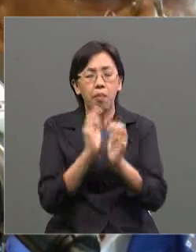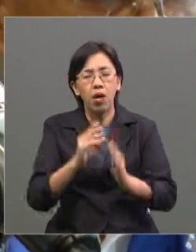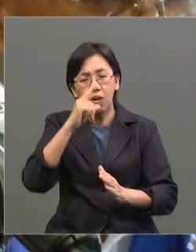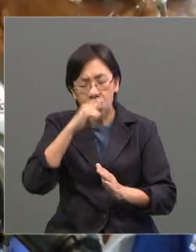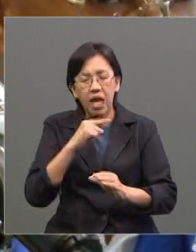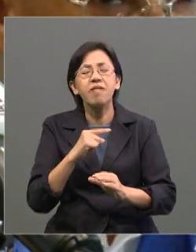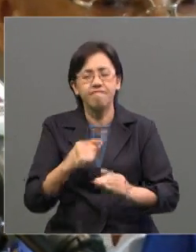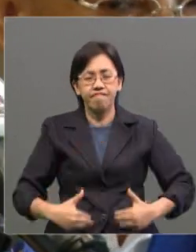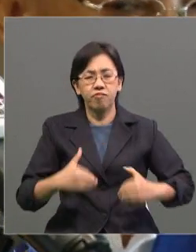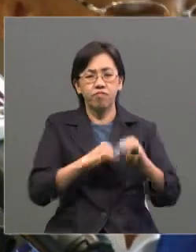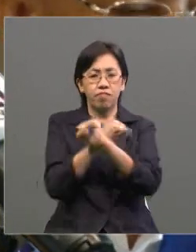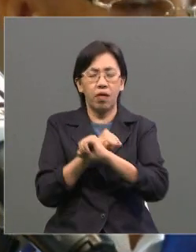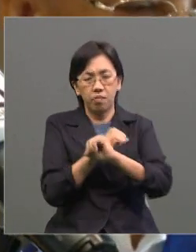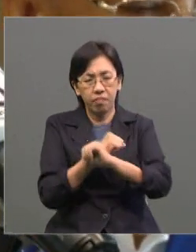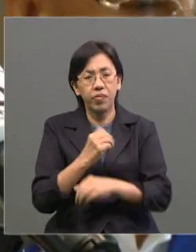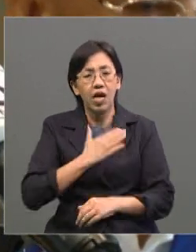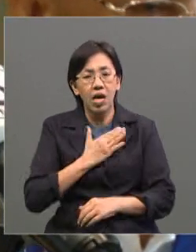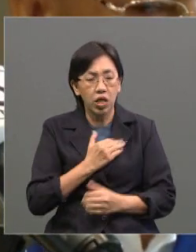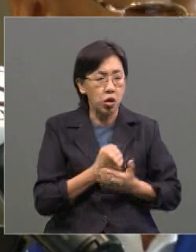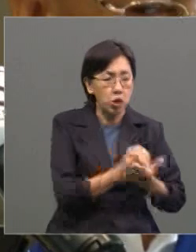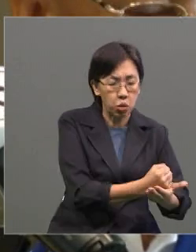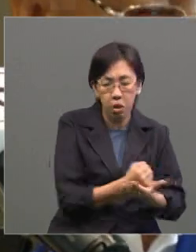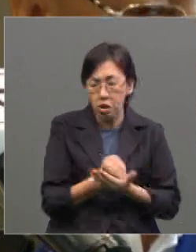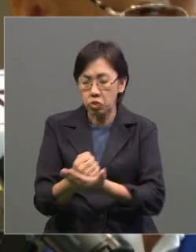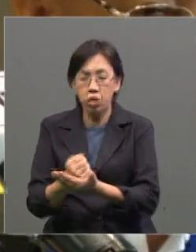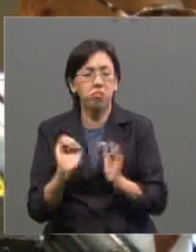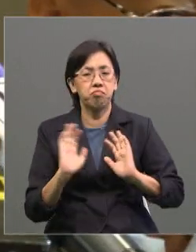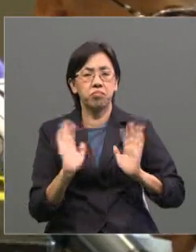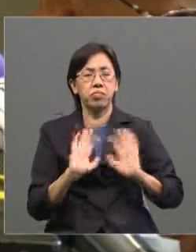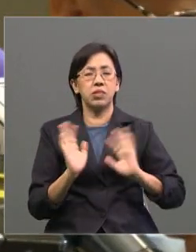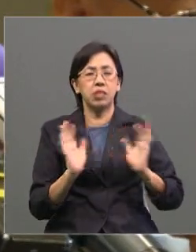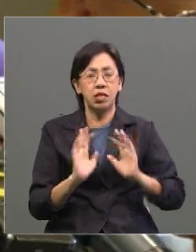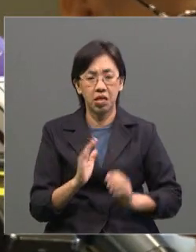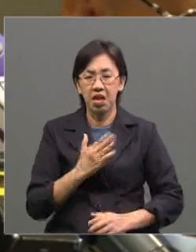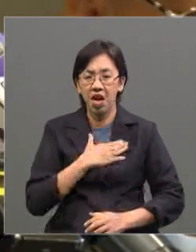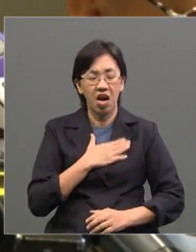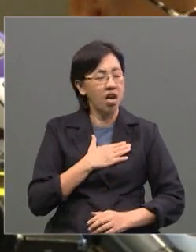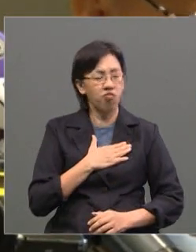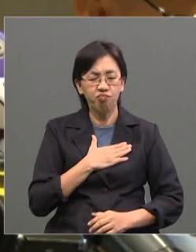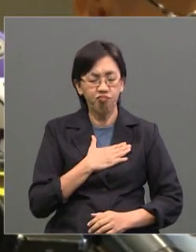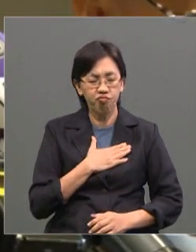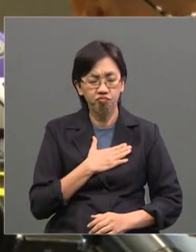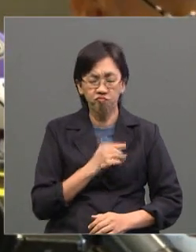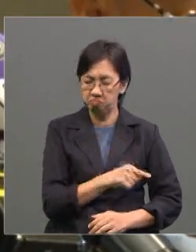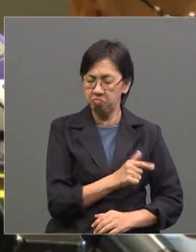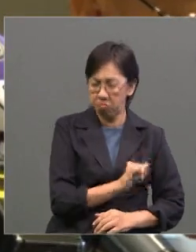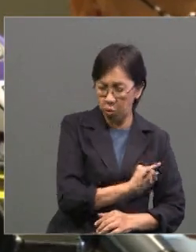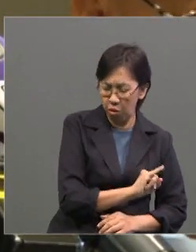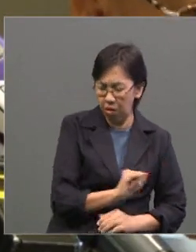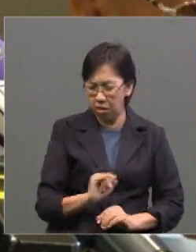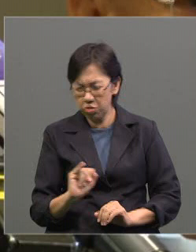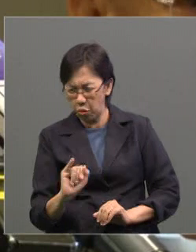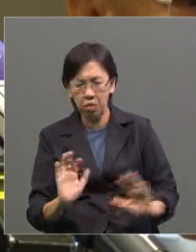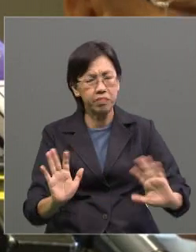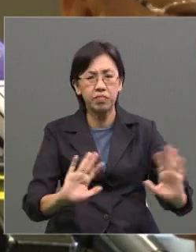ครั้งนี้ยืนยันครับเราไม่ได้มีการช่วยเหลือใครทั้งสิ้นไม่ได้มีการแสดงจุดยืนว่าเข้าข้างใครนะครับเราเข้าข้างค